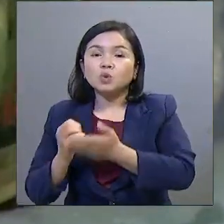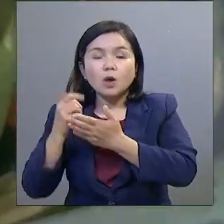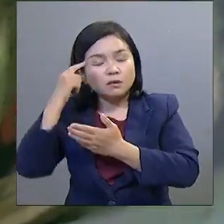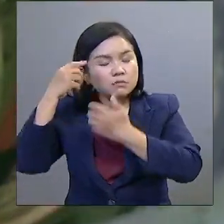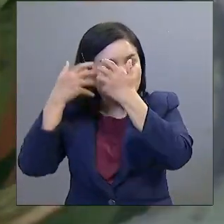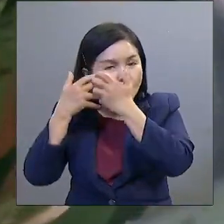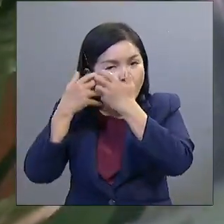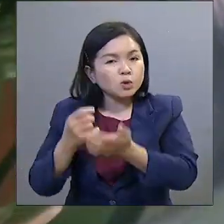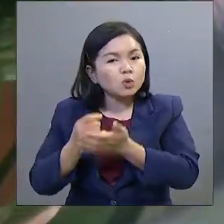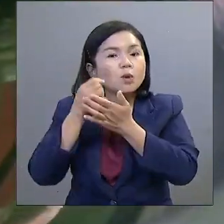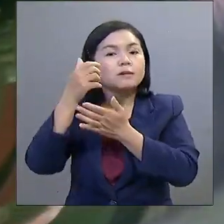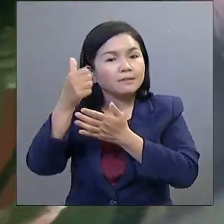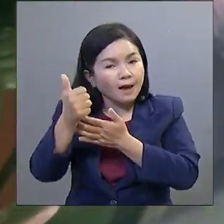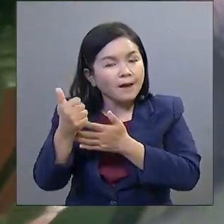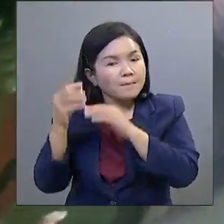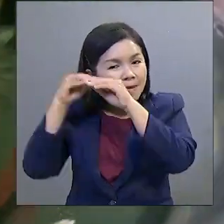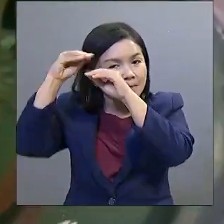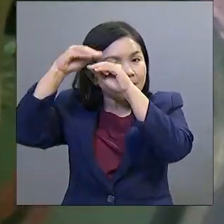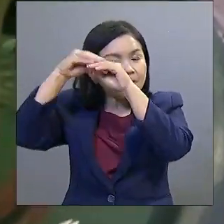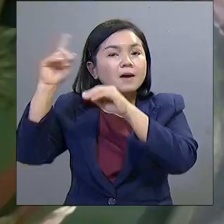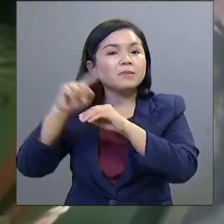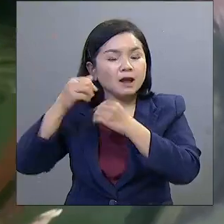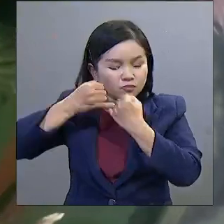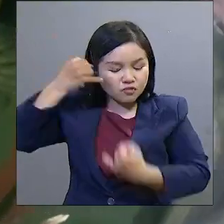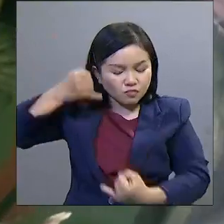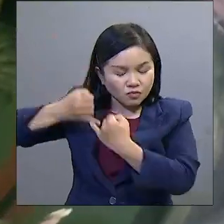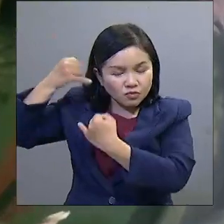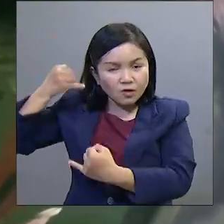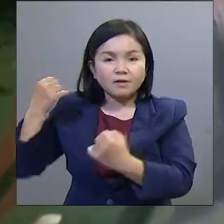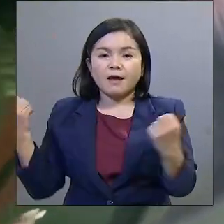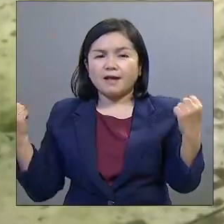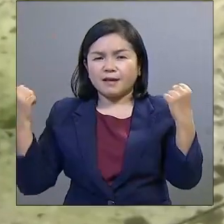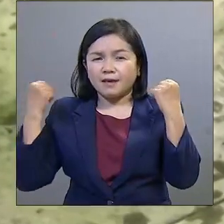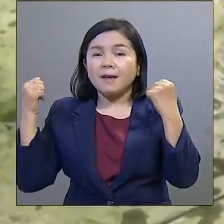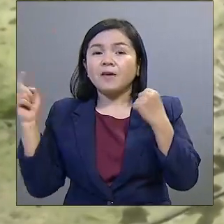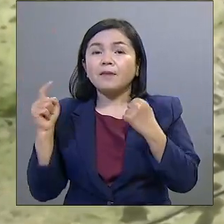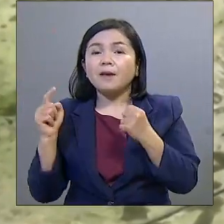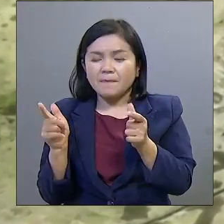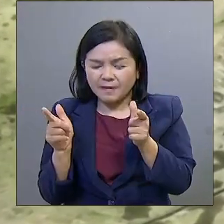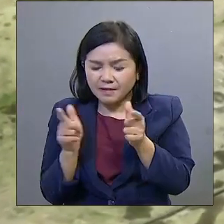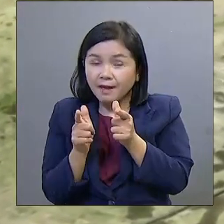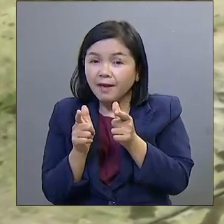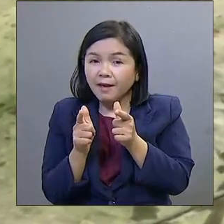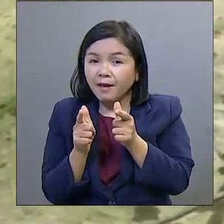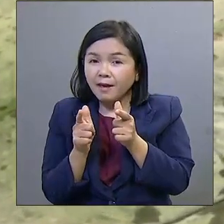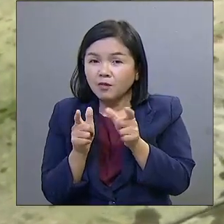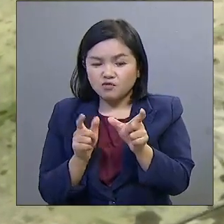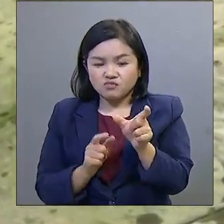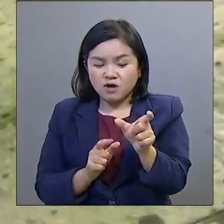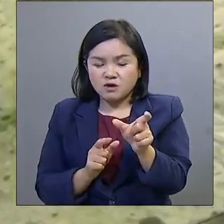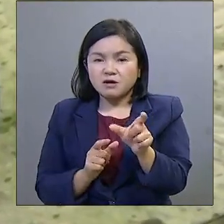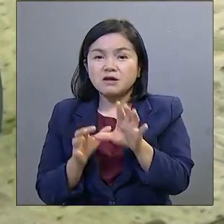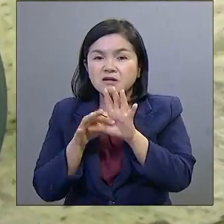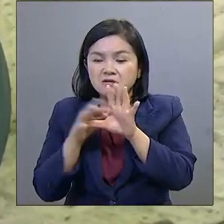ช่วยบำรุงเซลล์สมองได้เสริมสร้างผนังเซลล์ประสาทในสมองของเราให้แข็งแรงด้วยจ้า ตัวมันสั้นเนาะแต่มันป้อมอะ เนื้อแน่นเนื้อแน่